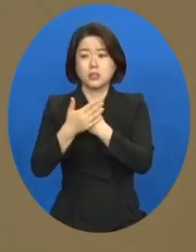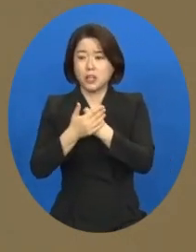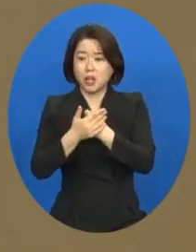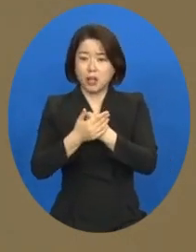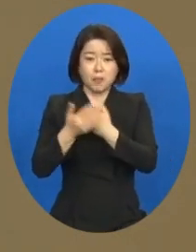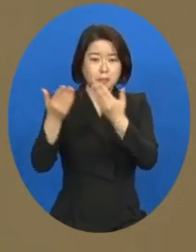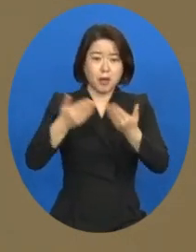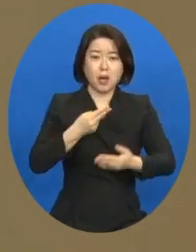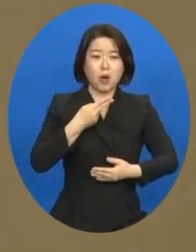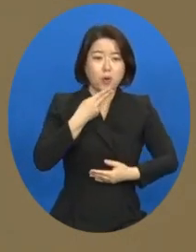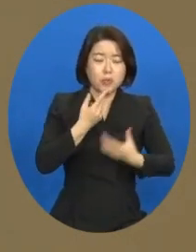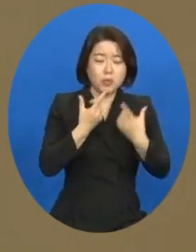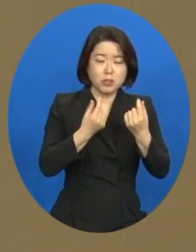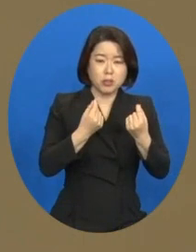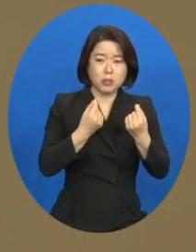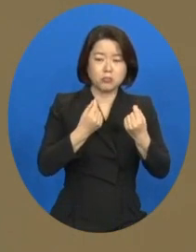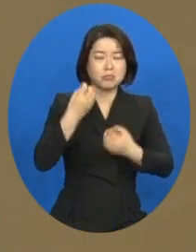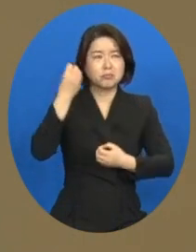사는 거예요.